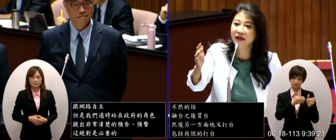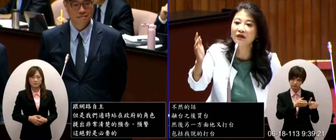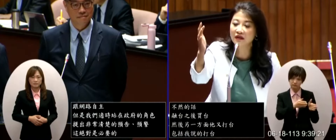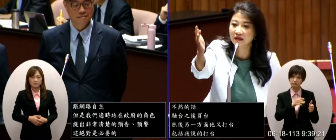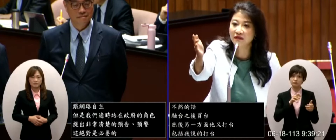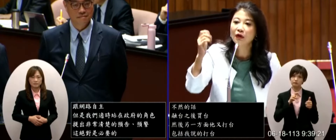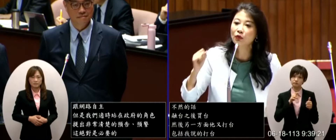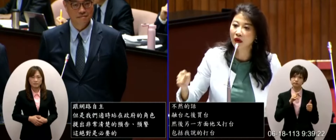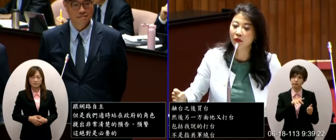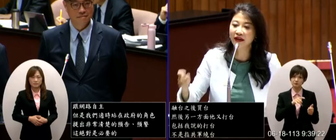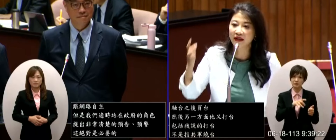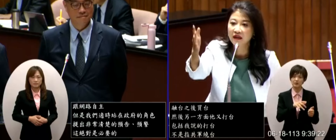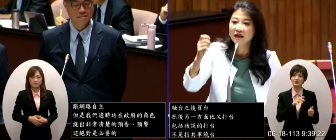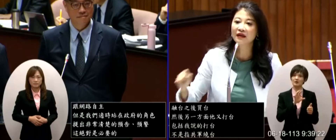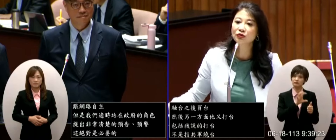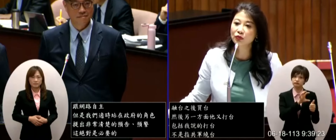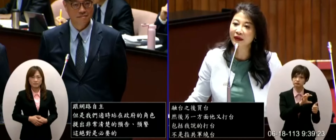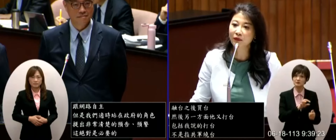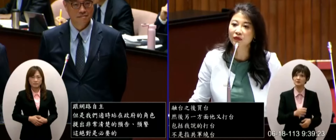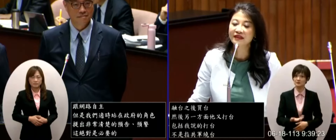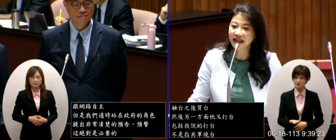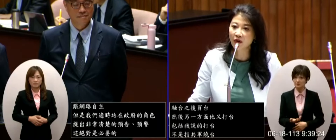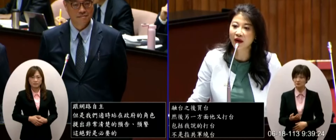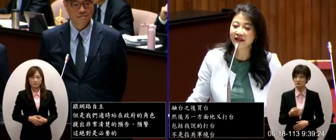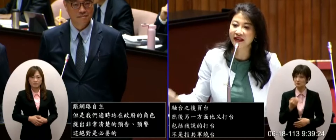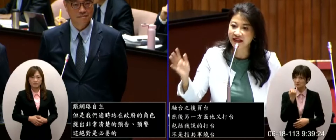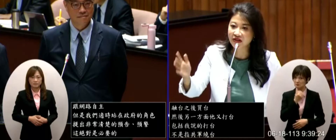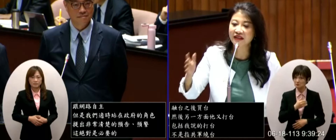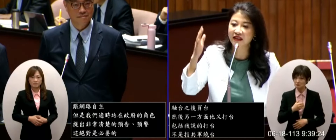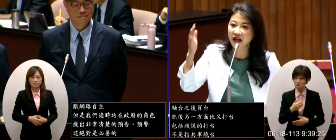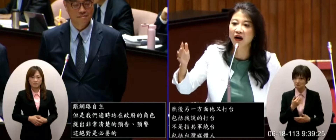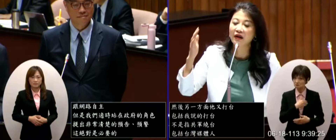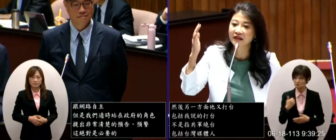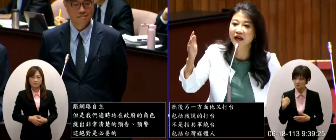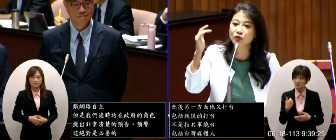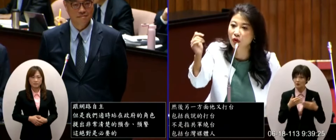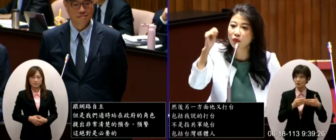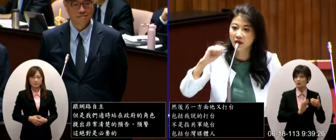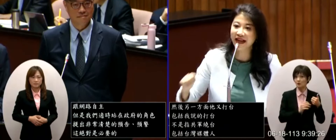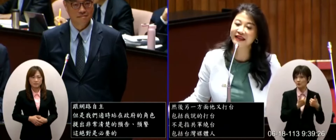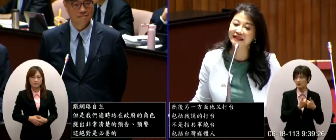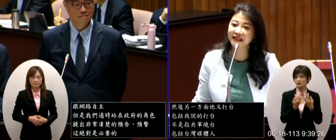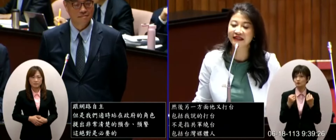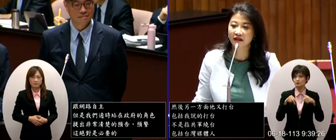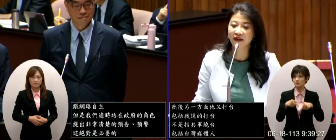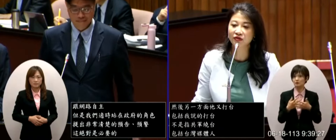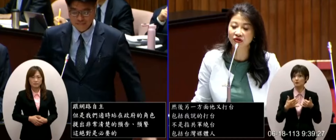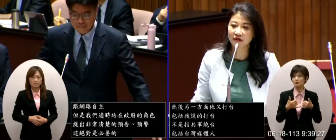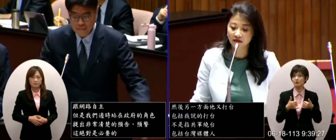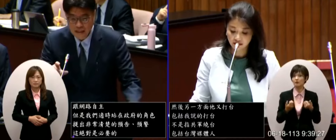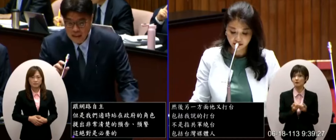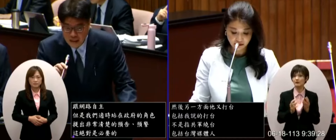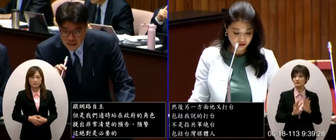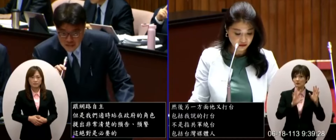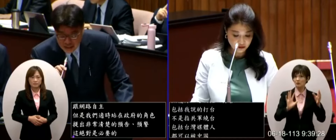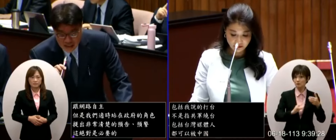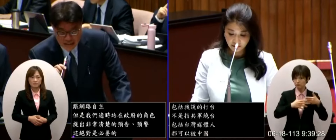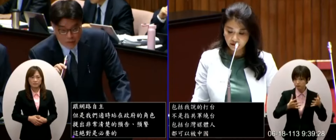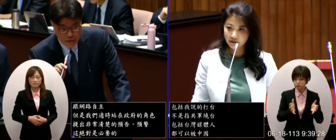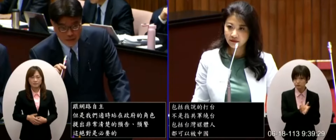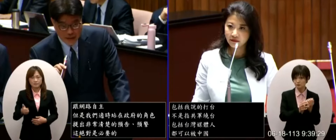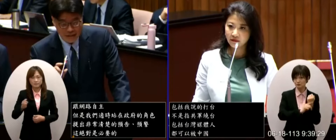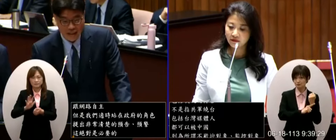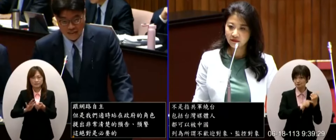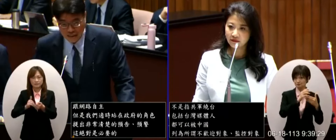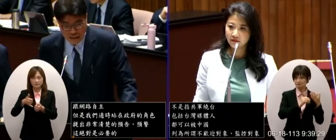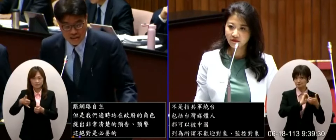中，有没有可能陆委会跟数位部相关的来制定一套让中国干爹现行的方式？ 非常